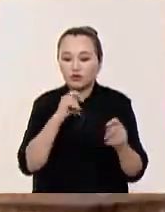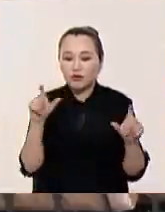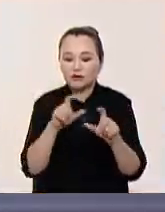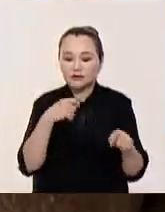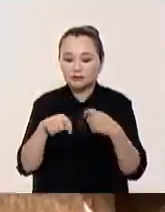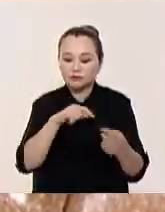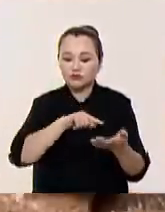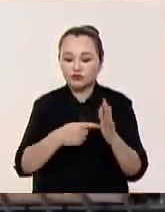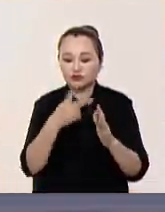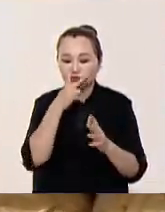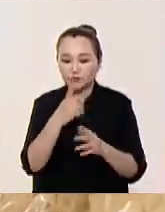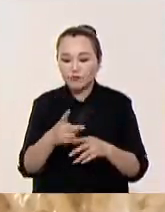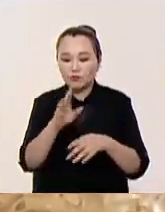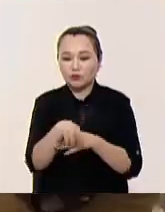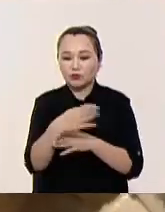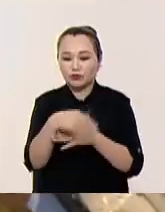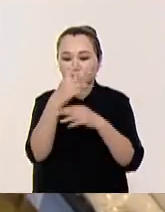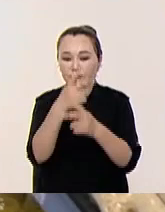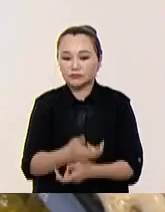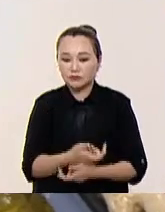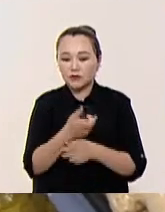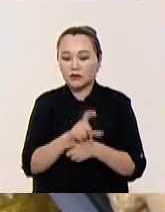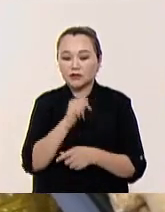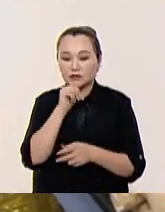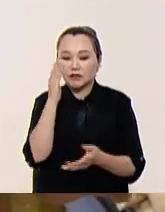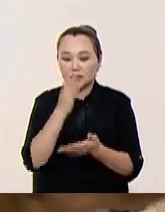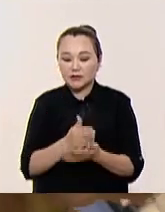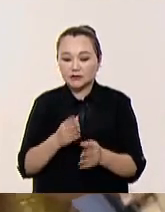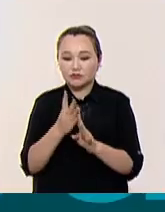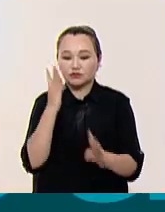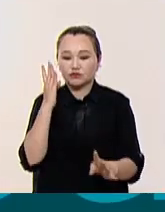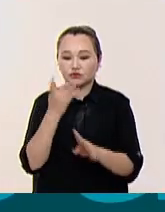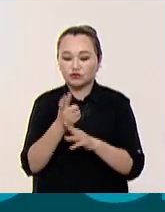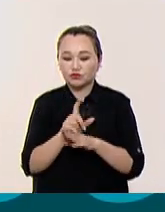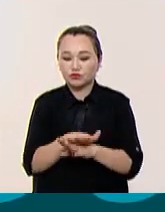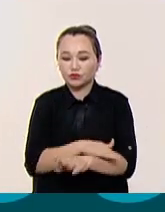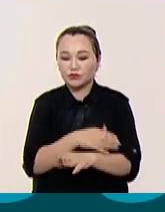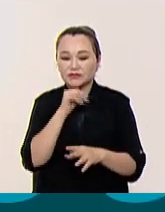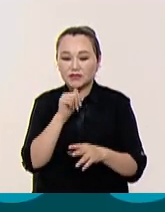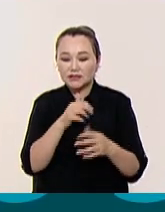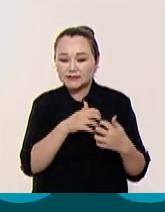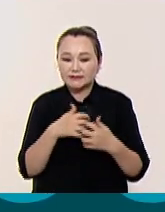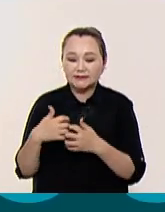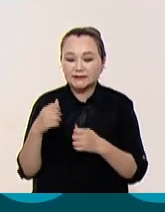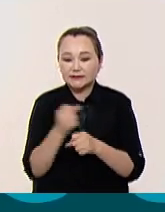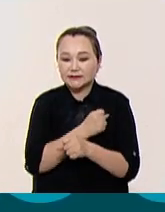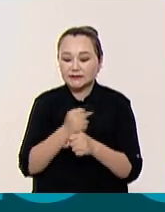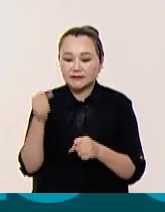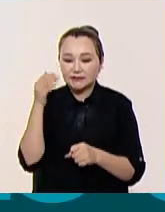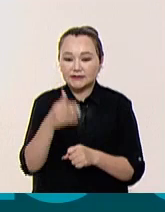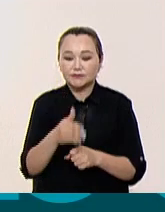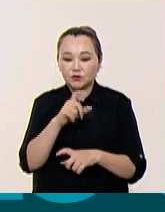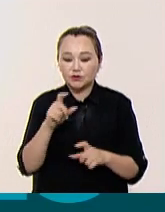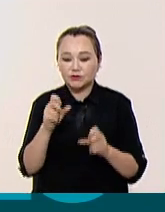нүктелерінің көбінің сөресі босап қалған. Ал құмшекер бар жерлерде ұзын сонар кезек. Ал тәтті өнімге таласып, қант үшін жаға жыртысуға дейін